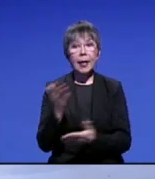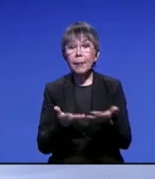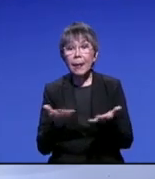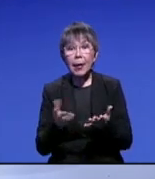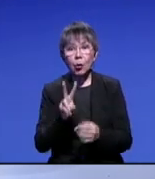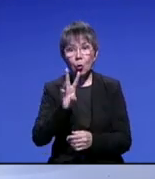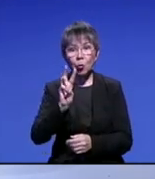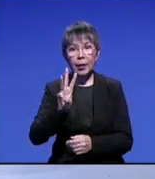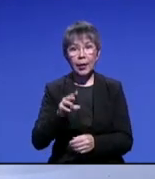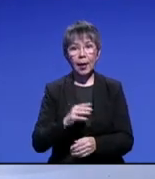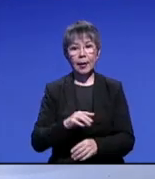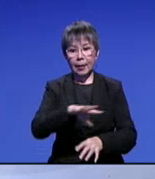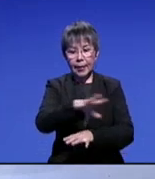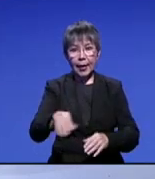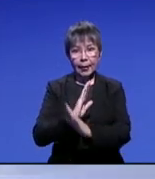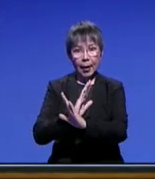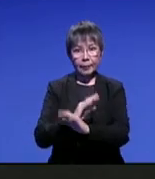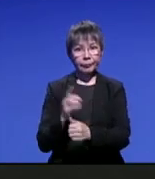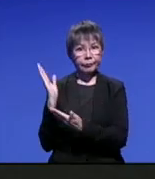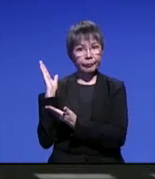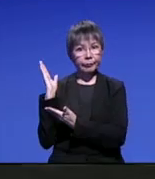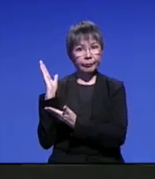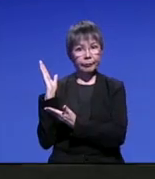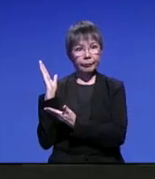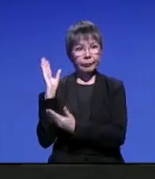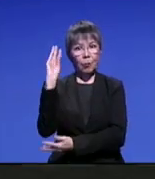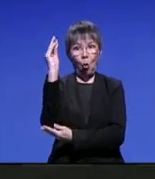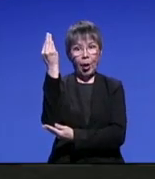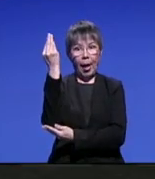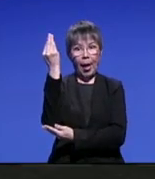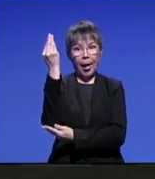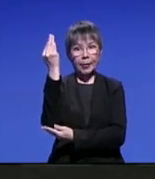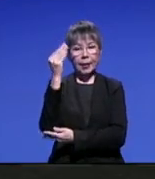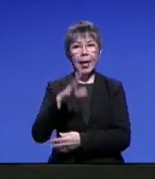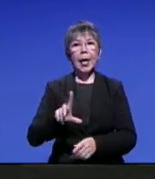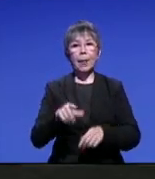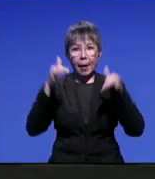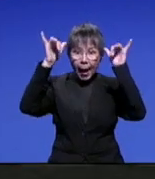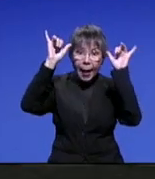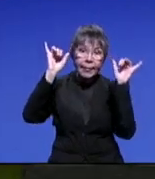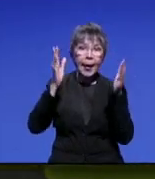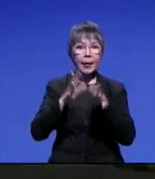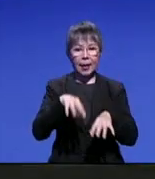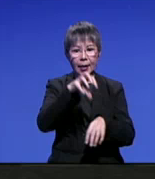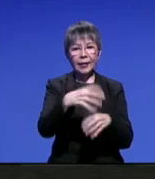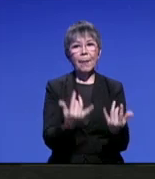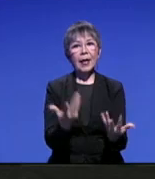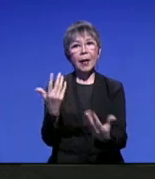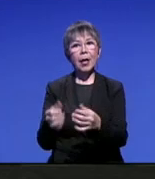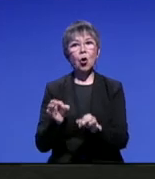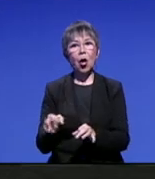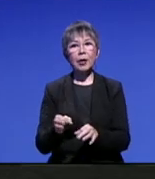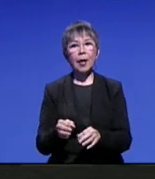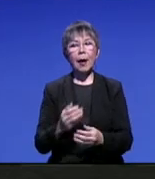itu? Kita lihat pemirsa, yang pertama yaitu kawasan Monas, kemudian juga ada lapangan Banteng, sejumlah taman kota, kawasan